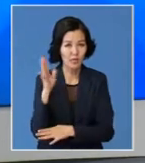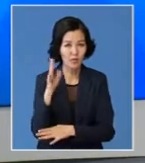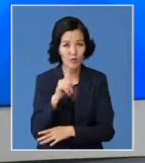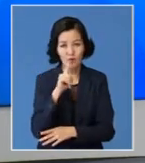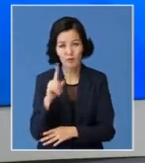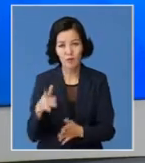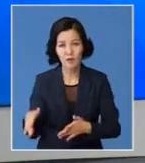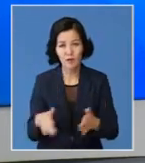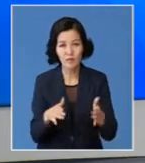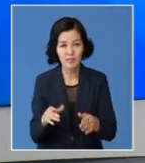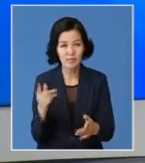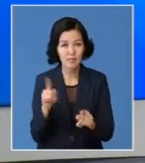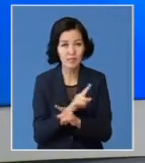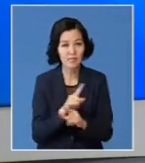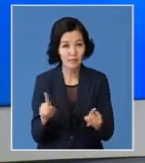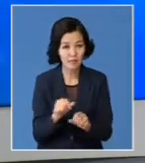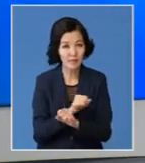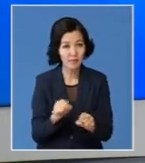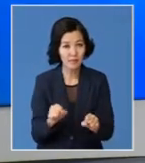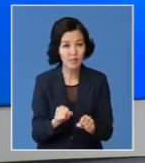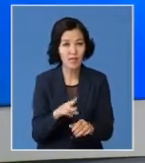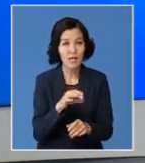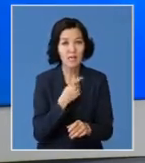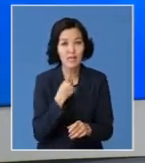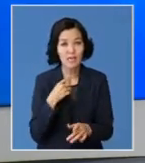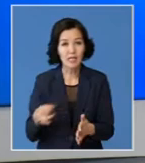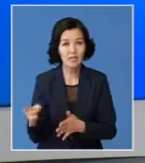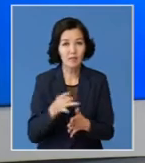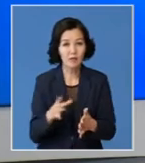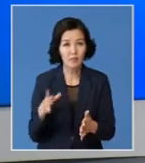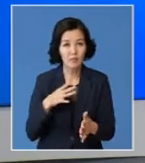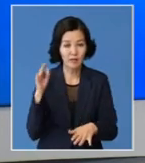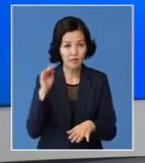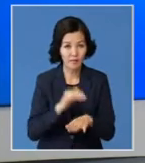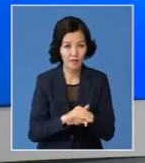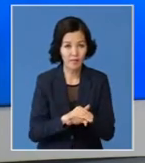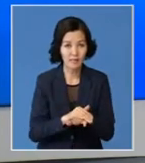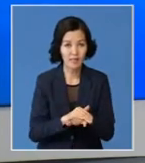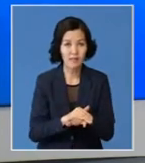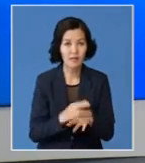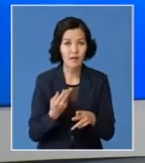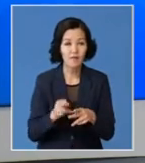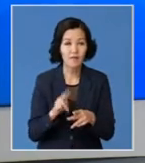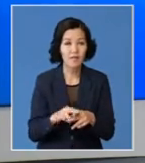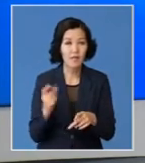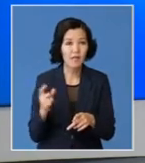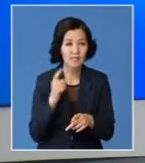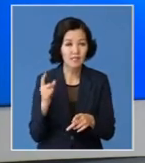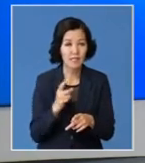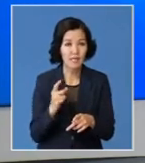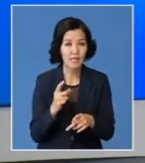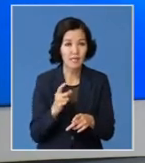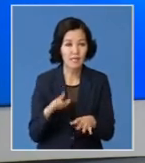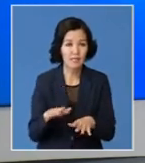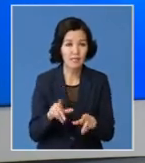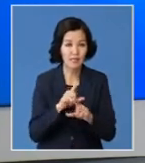запрещена. Увы, недавно в Талгарском районе имел место такой печальный факт. Самое неприглядное в этой ситуации, что владелец придорожного